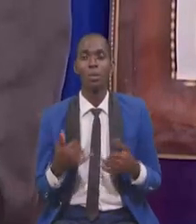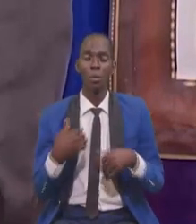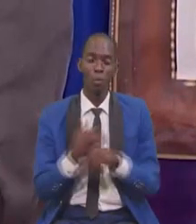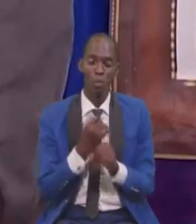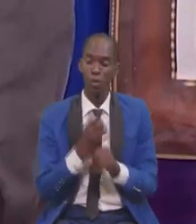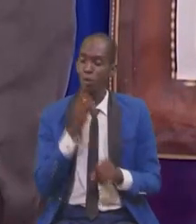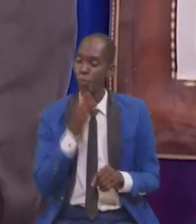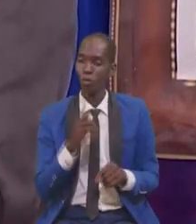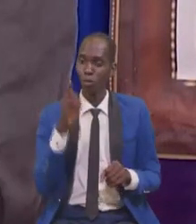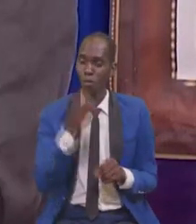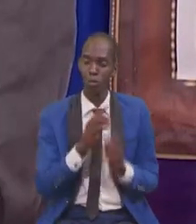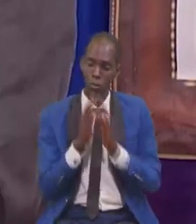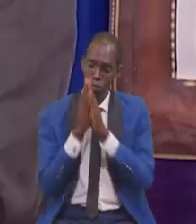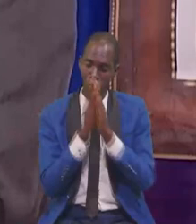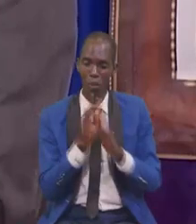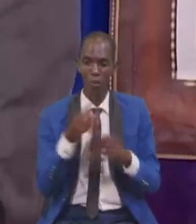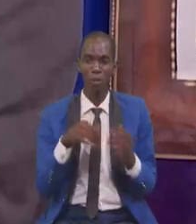Il faut t'assurer que c'est fait.